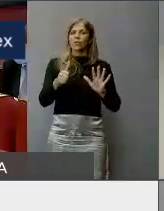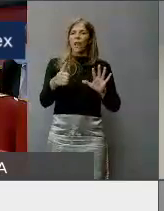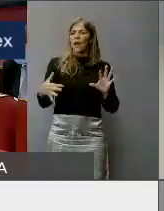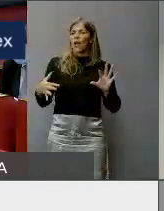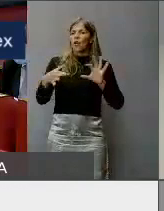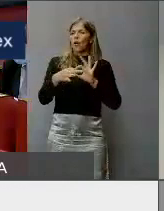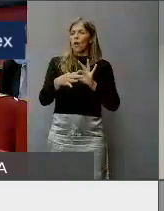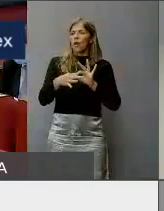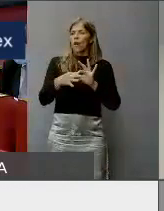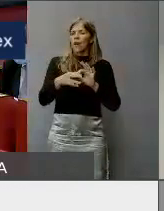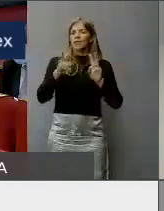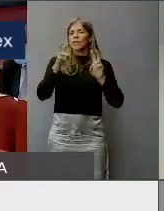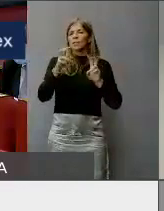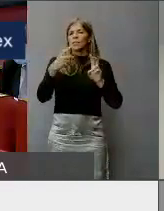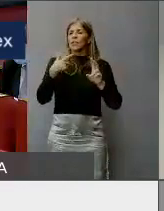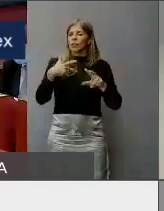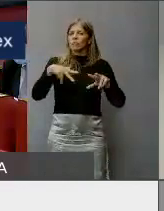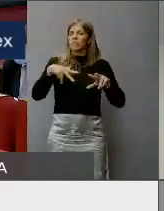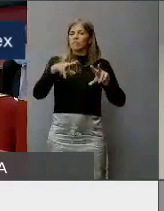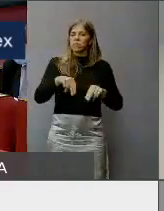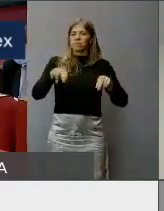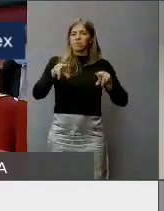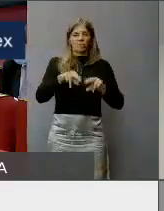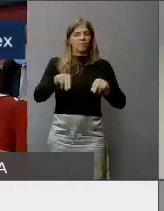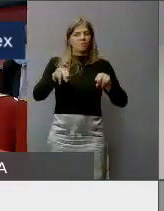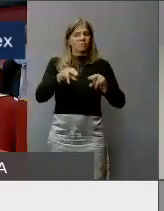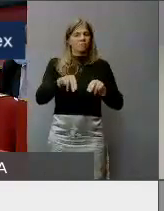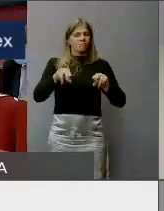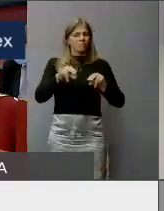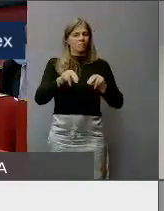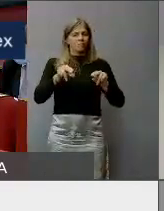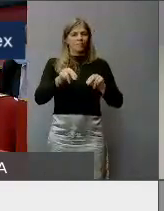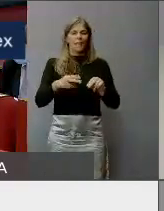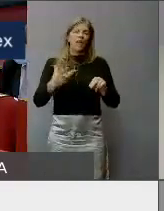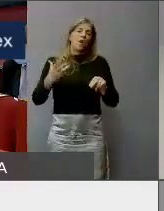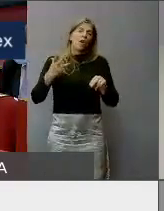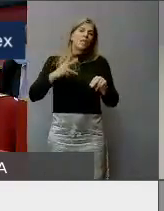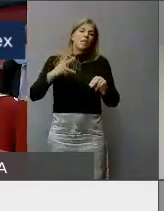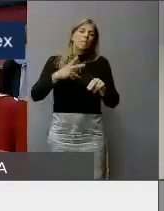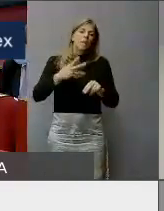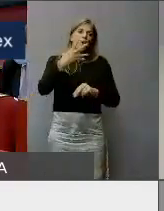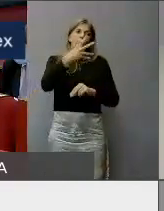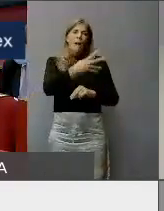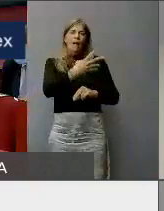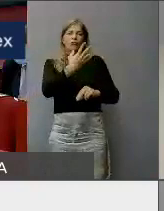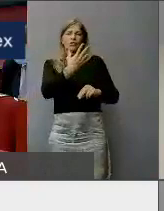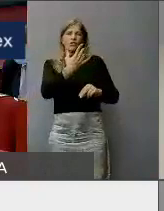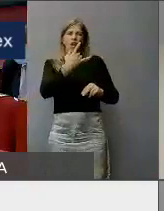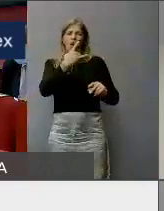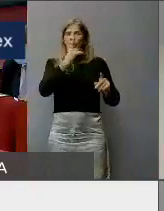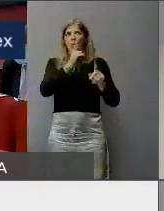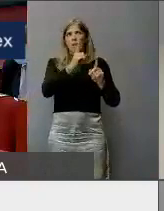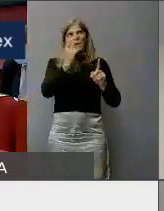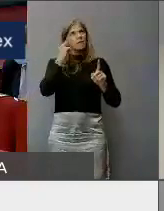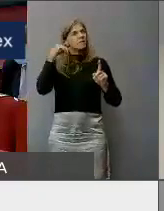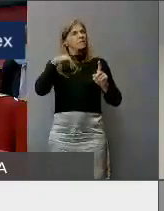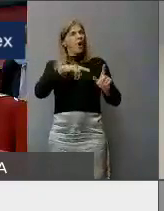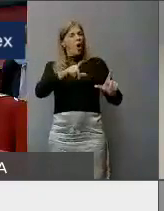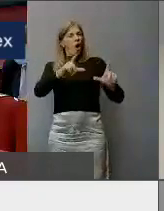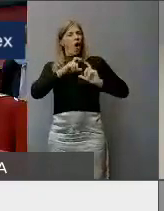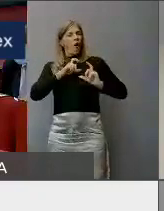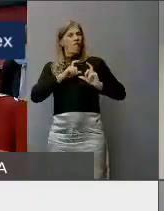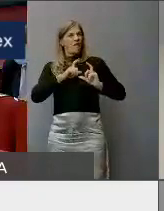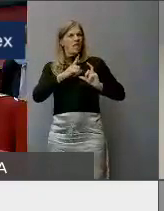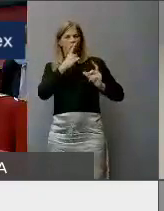voglio davvero spero che il collega marsciano non viva questo come una critica tanto per criticare ma davvero come una tensione uno studio